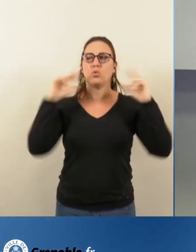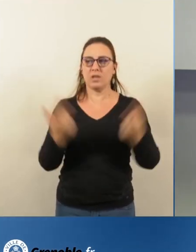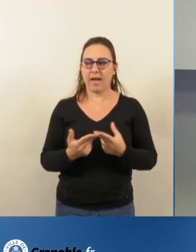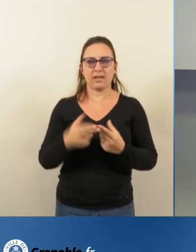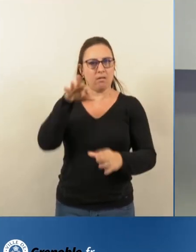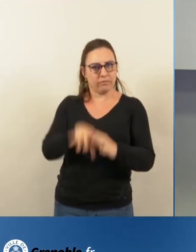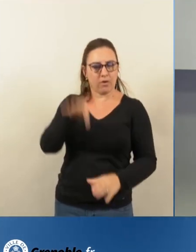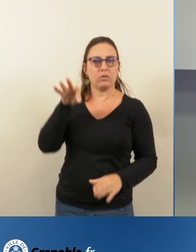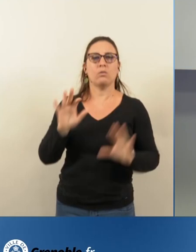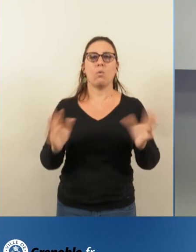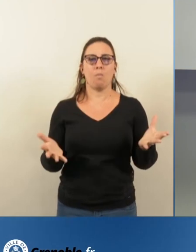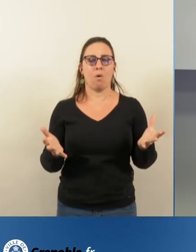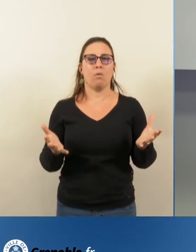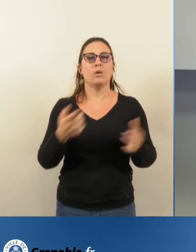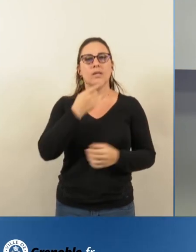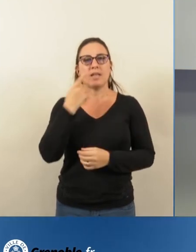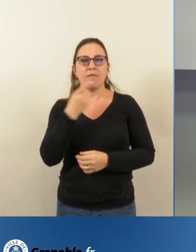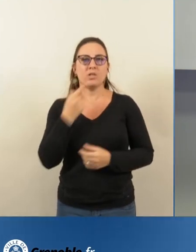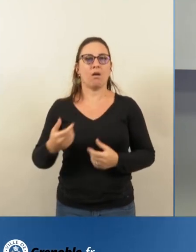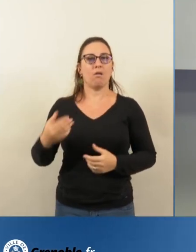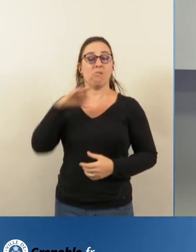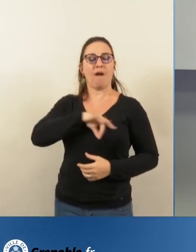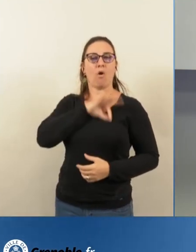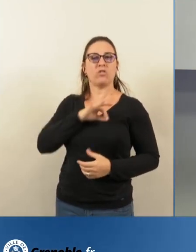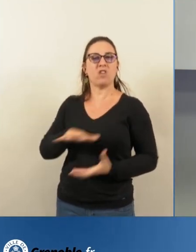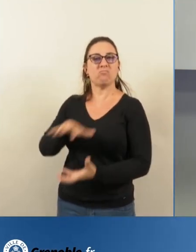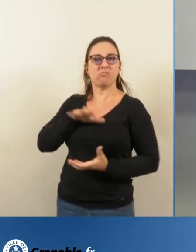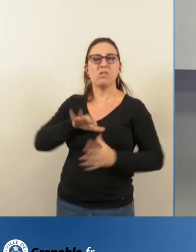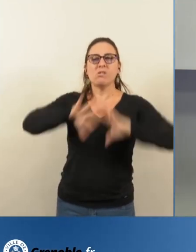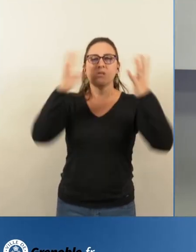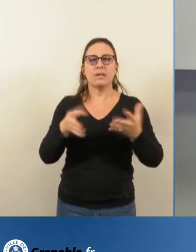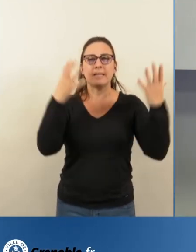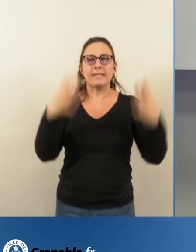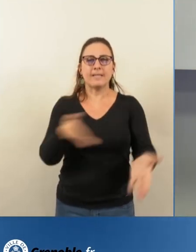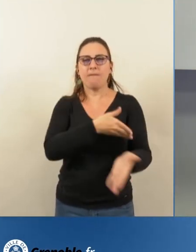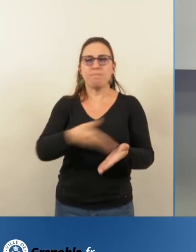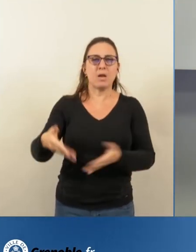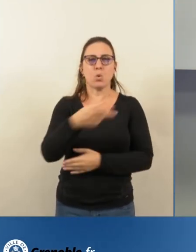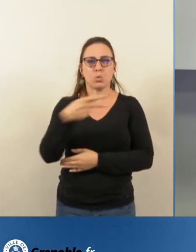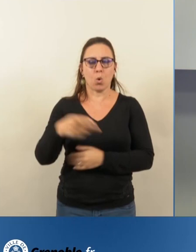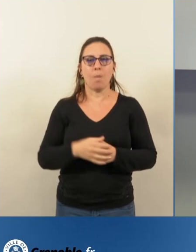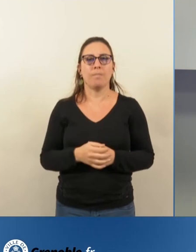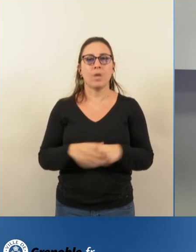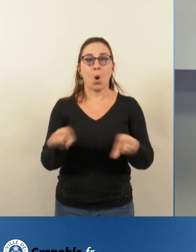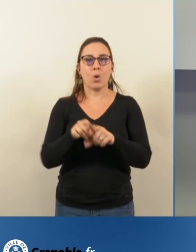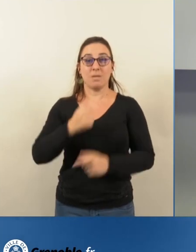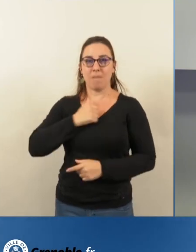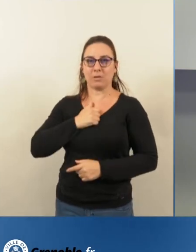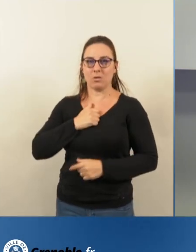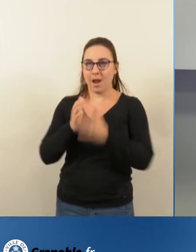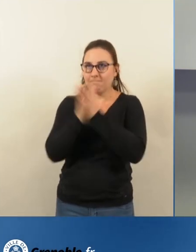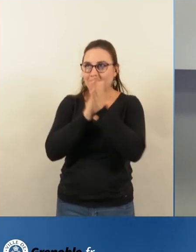que de bénéficier davantage matériels qui se sont élevés à 19 millions et de satisfaire ses ambitions personnelles